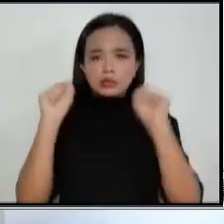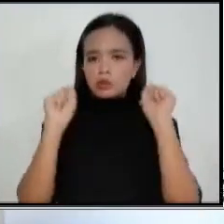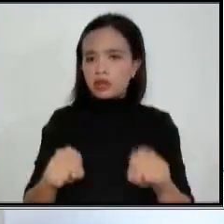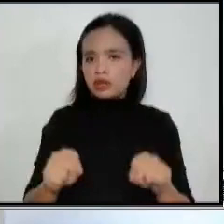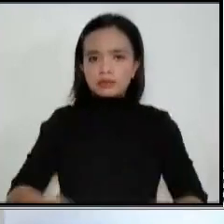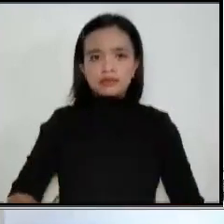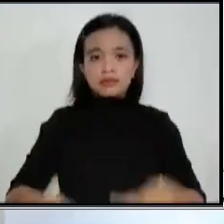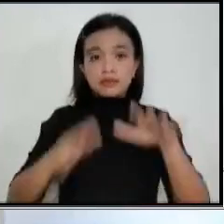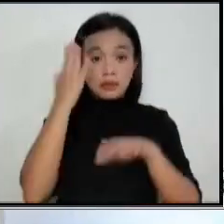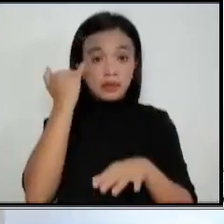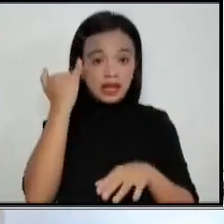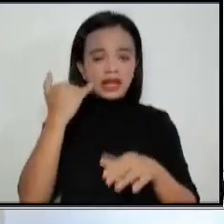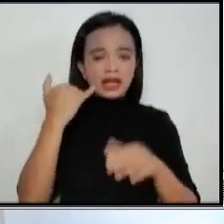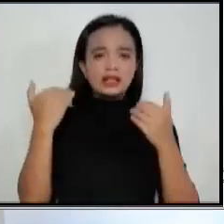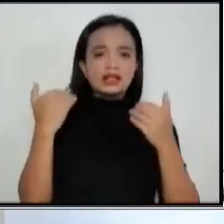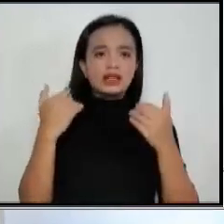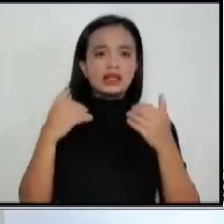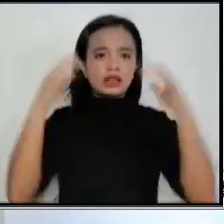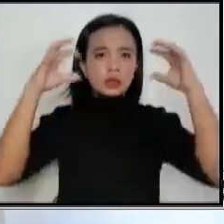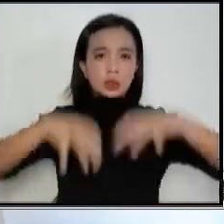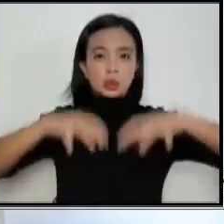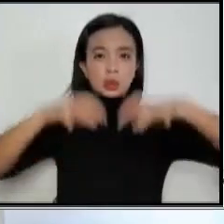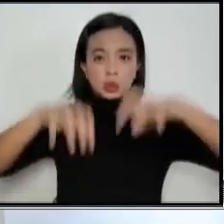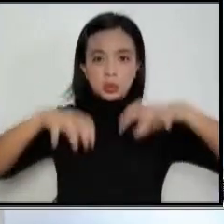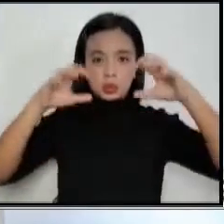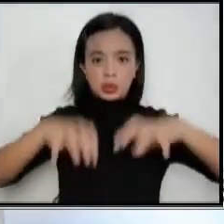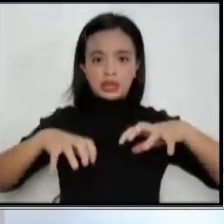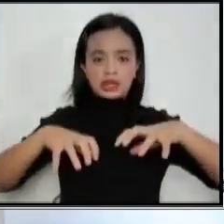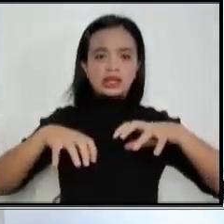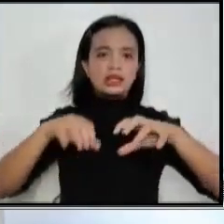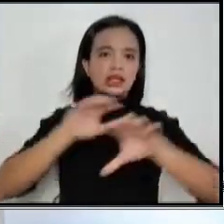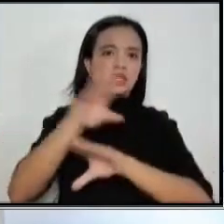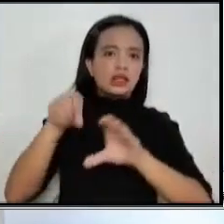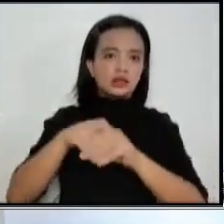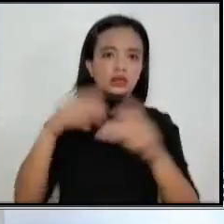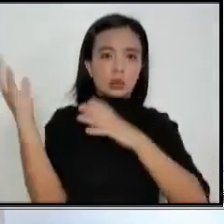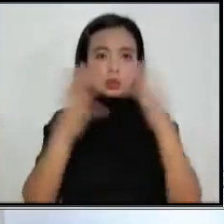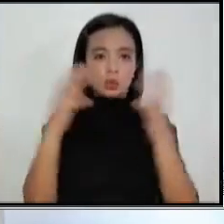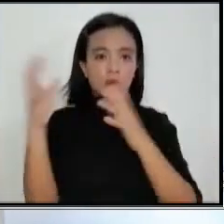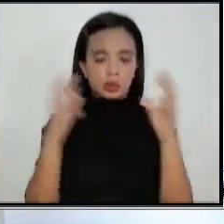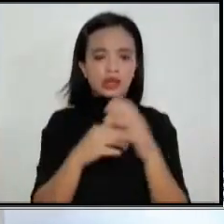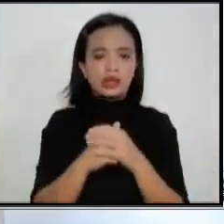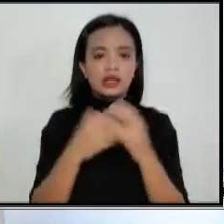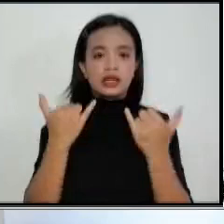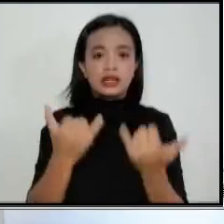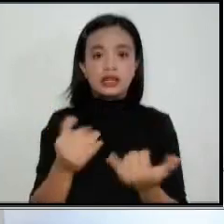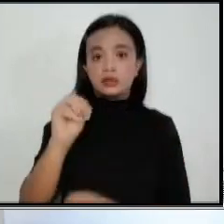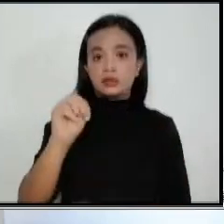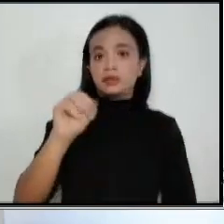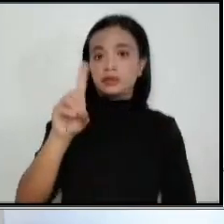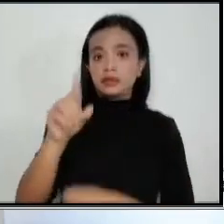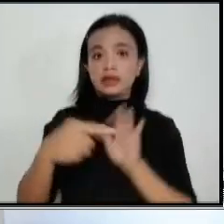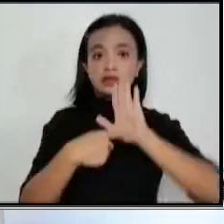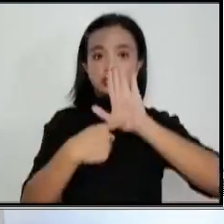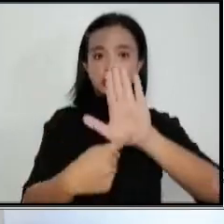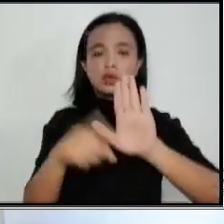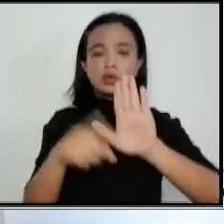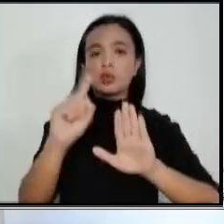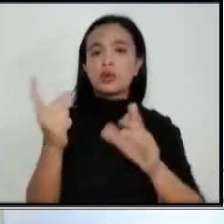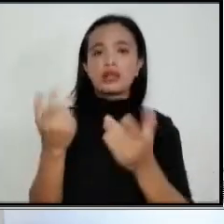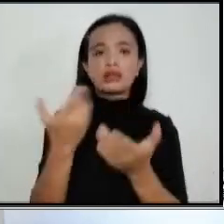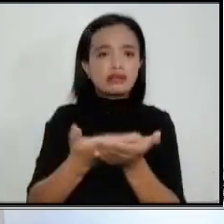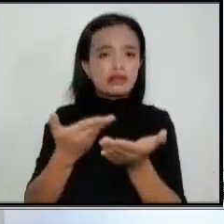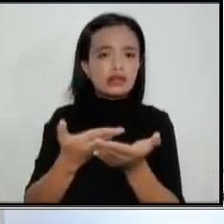ulan na dala ng habagat na hahatakin ng Super Typhoon Mawar kahapon. Ipinasilip din ng MMDA ang mga gagamitin ng ahensya sa mga